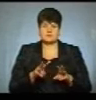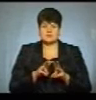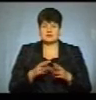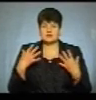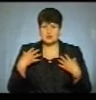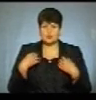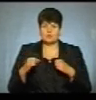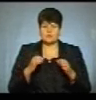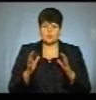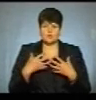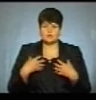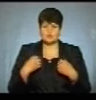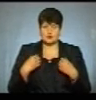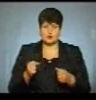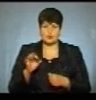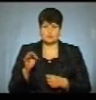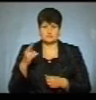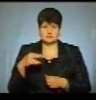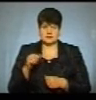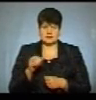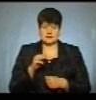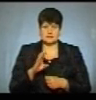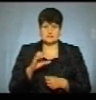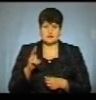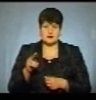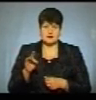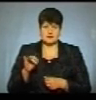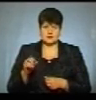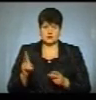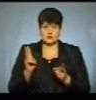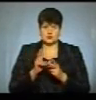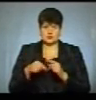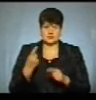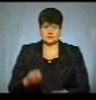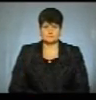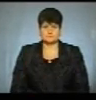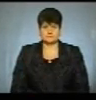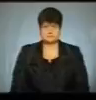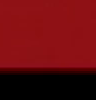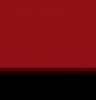начальника управління охорони здоров'я облдержадміністрації Тетяною Скарлош. До зустрічі в ефірі.